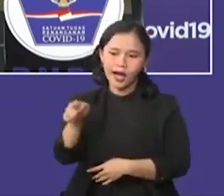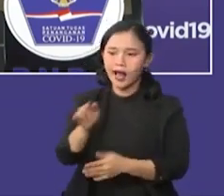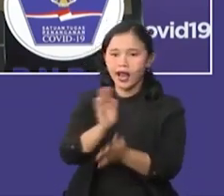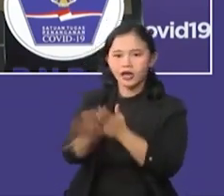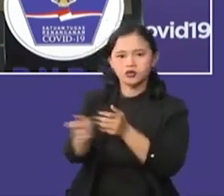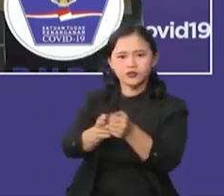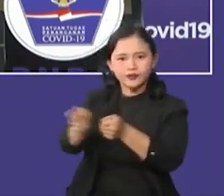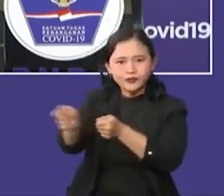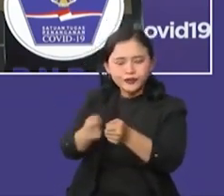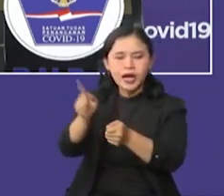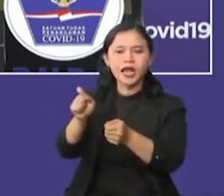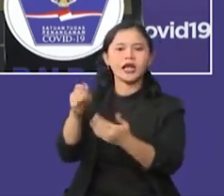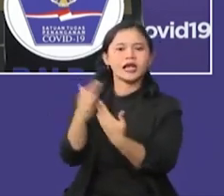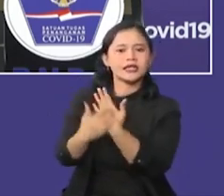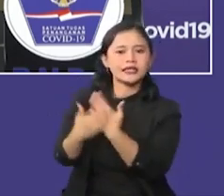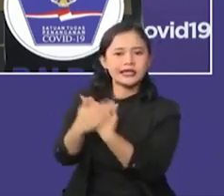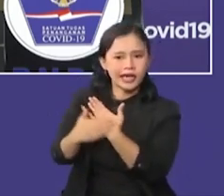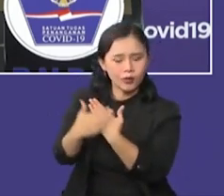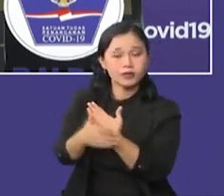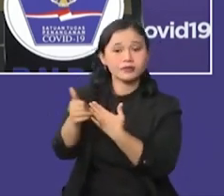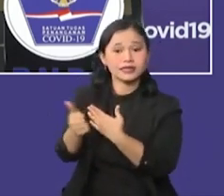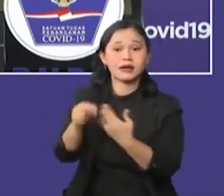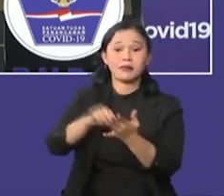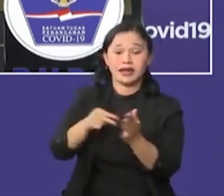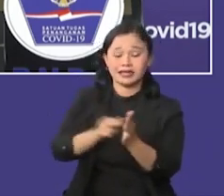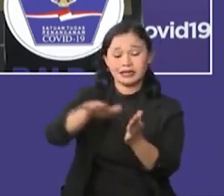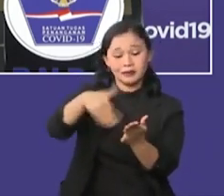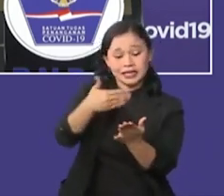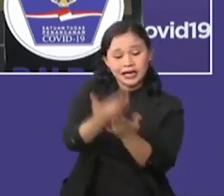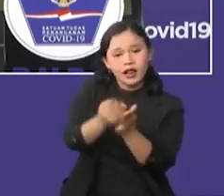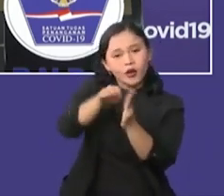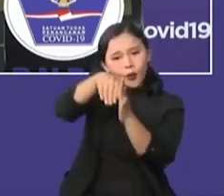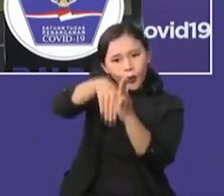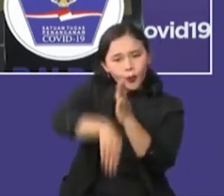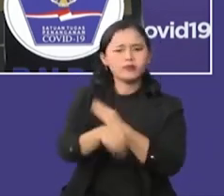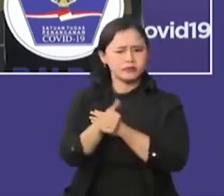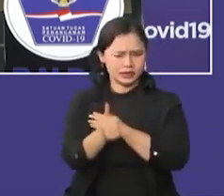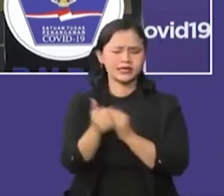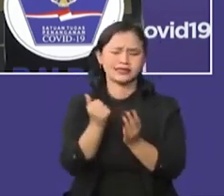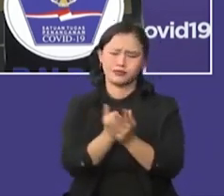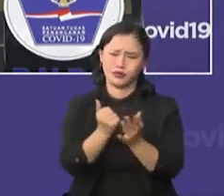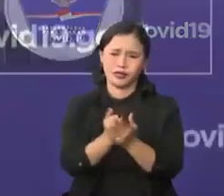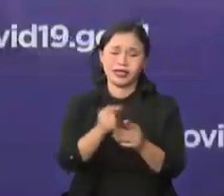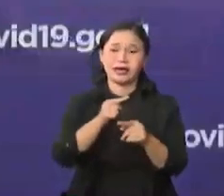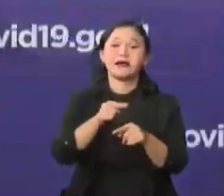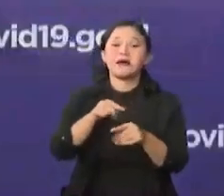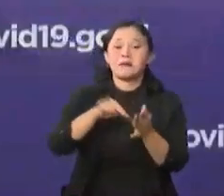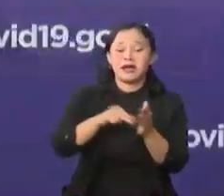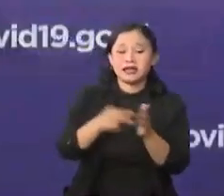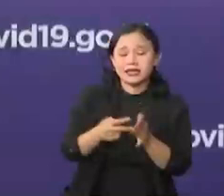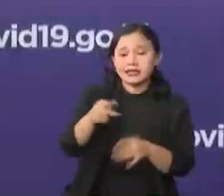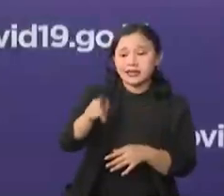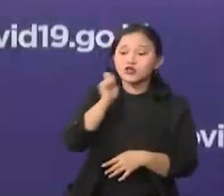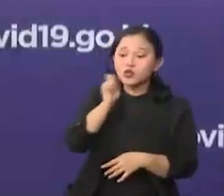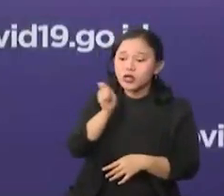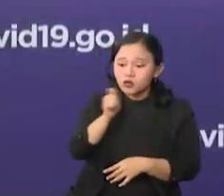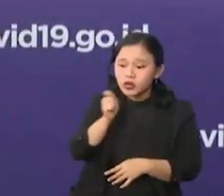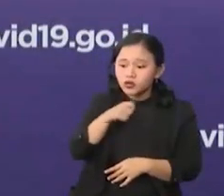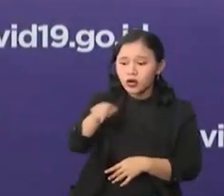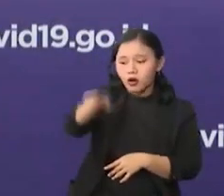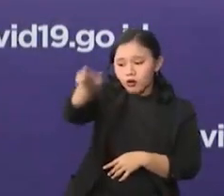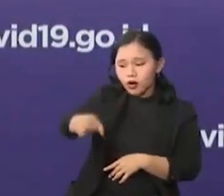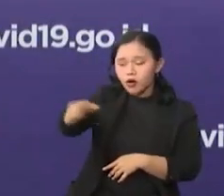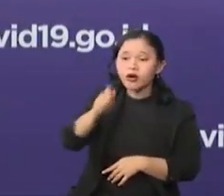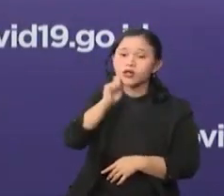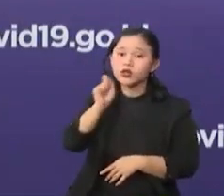harapannya jumlah yang meninggal dapat ditekan makin lama makin rendah Jadi ini perlu Perhatian untuk kita semuanya